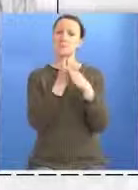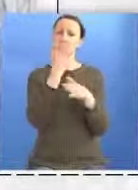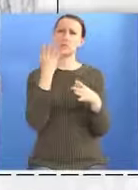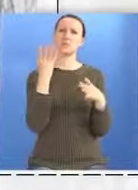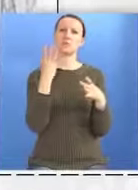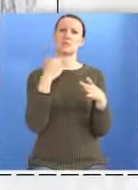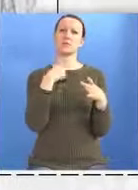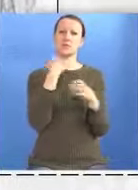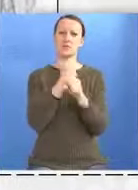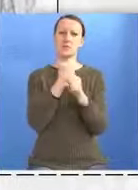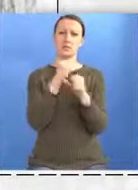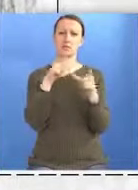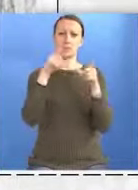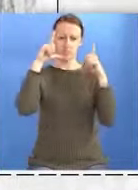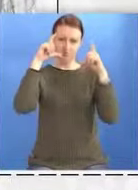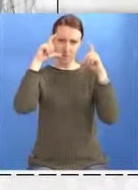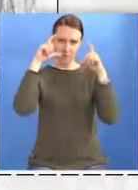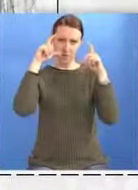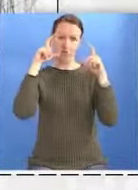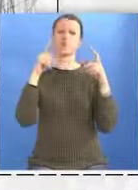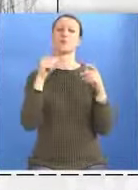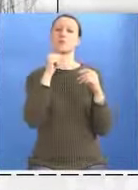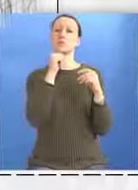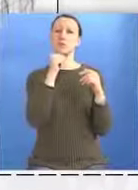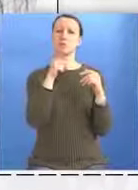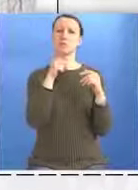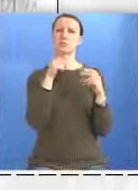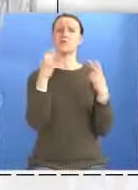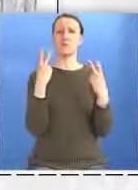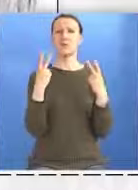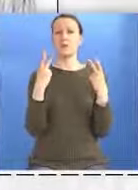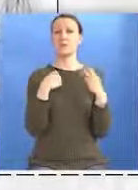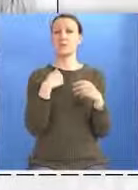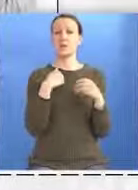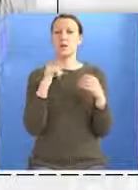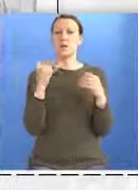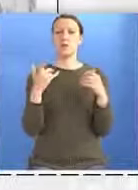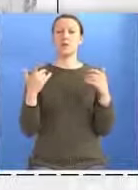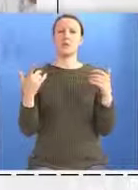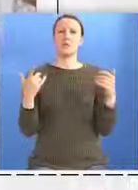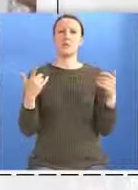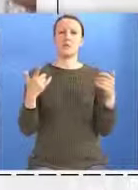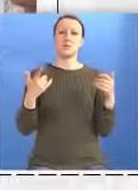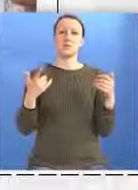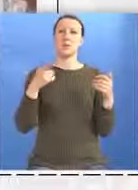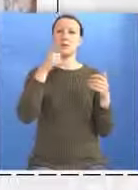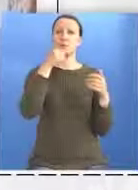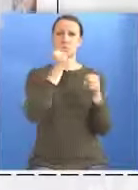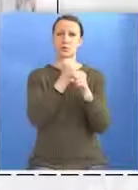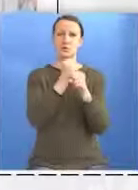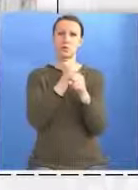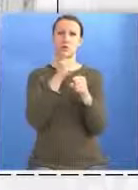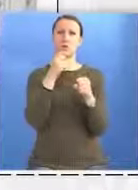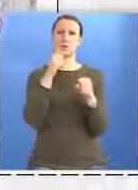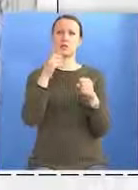prirodno. Ja radim se u digitalnoj fotografiji i mislim, vrlo važno za mene da to su radovi